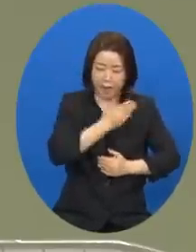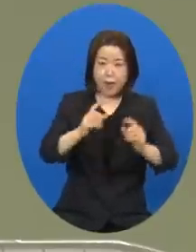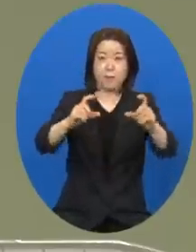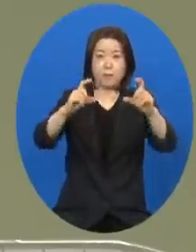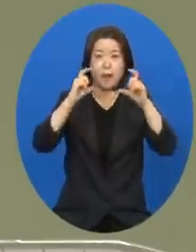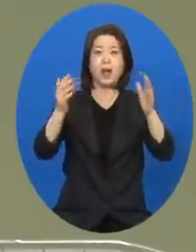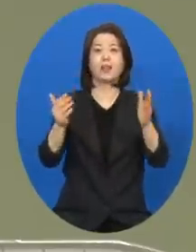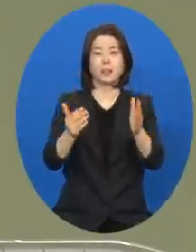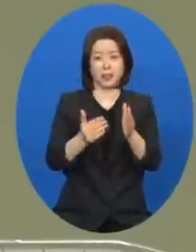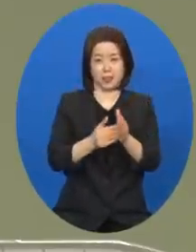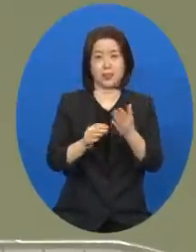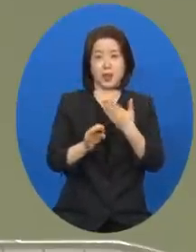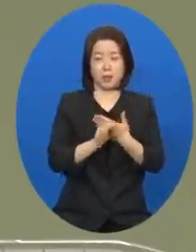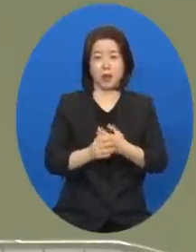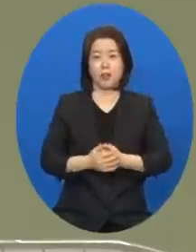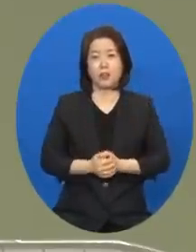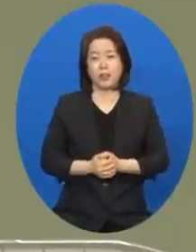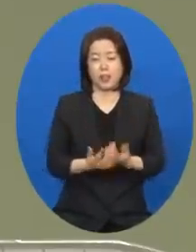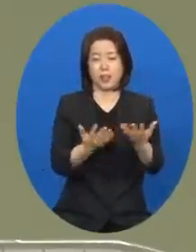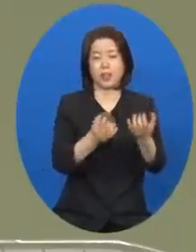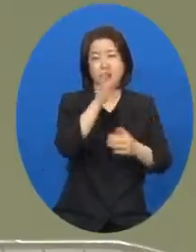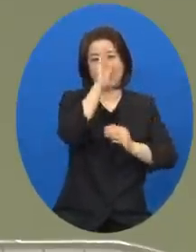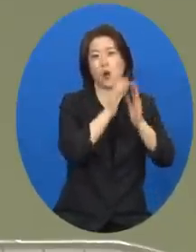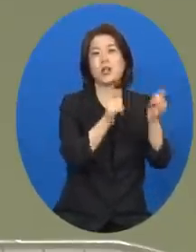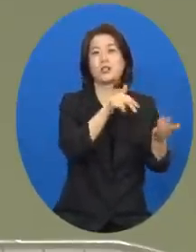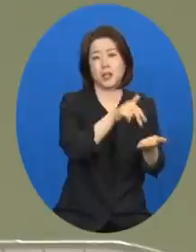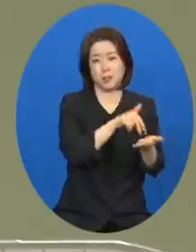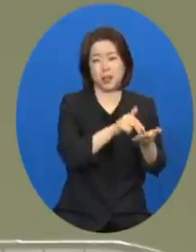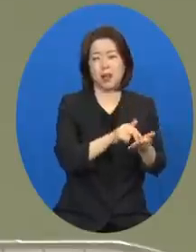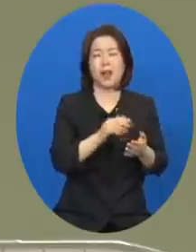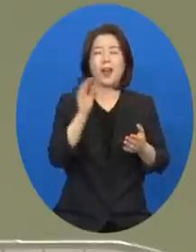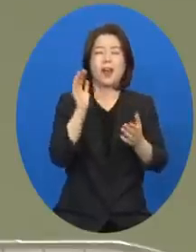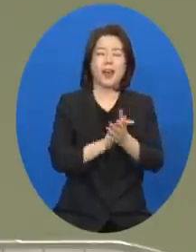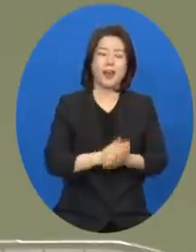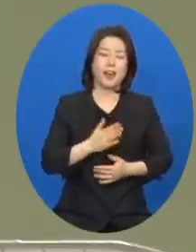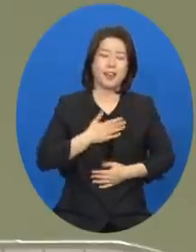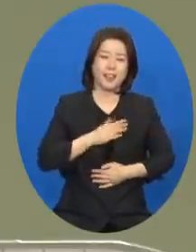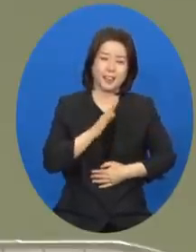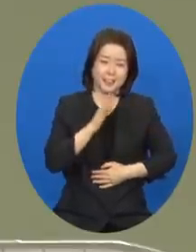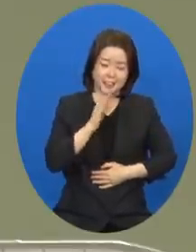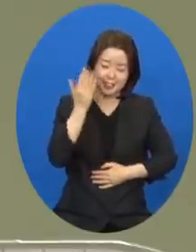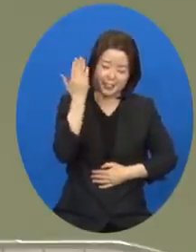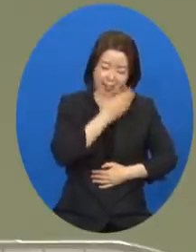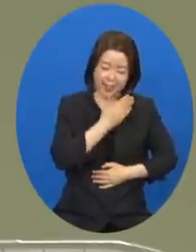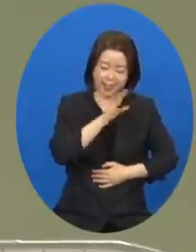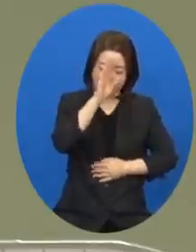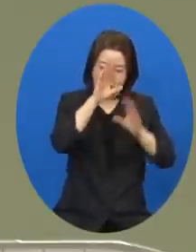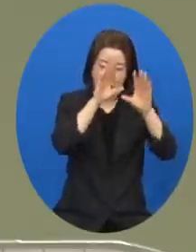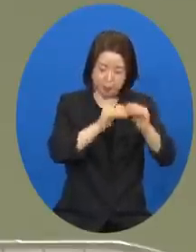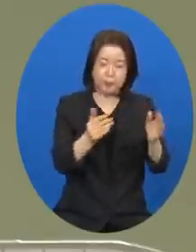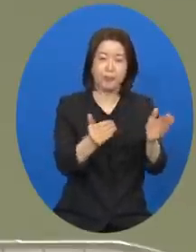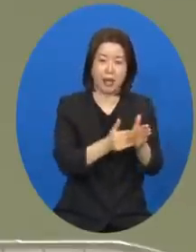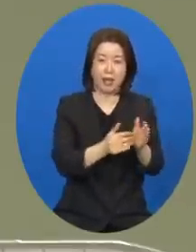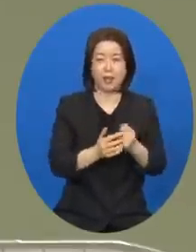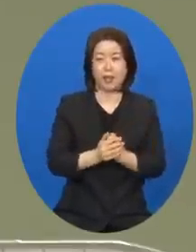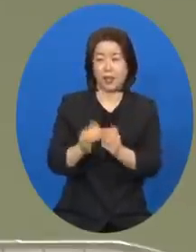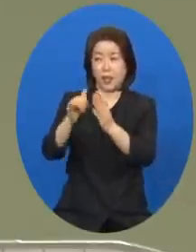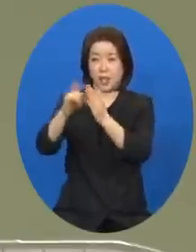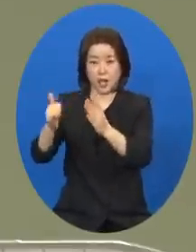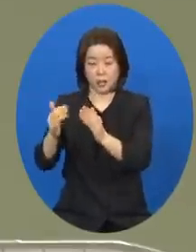받았다면 나환자 입장에서도 아 이제 내가 진짜 고침받았구나. 가족이나